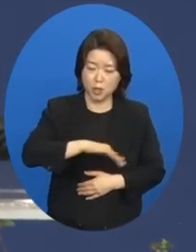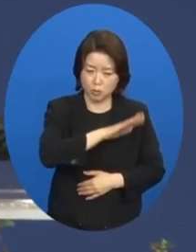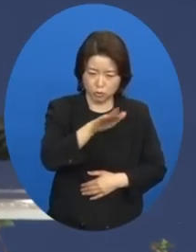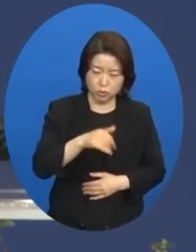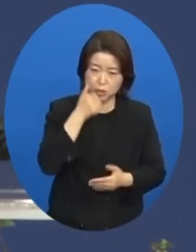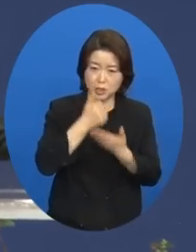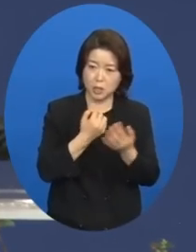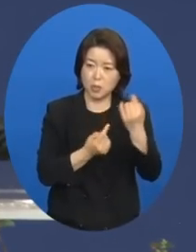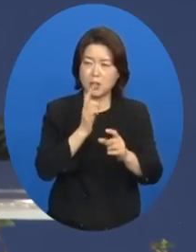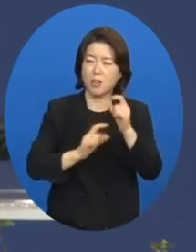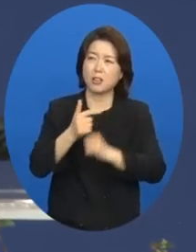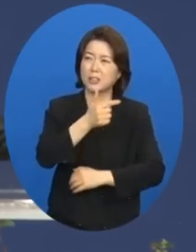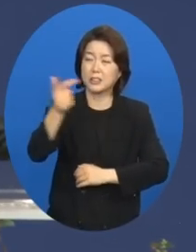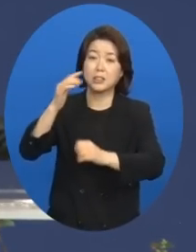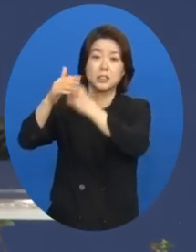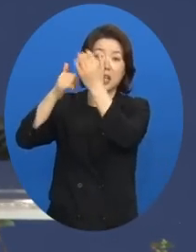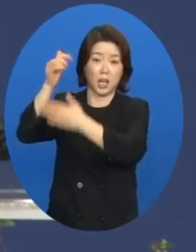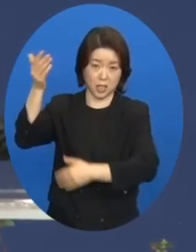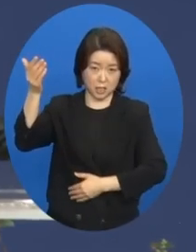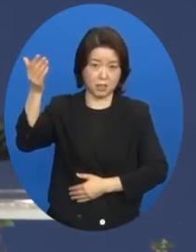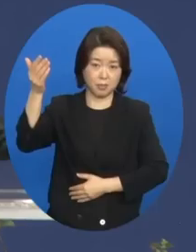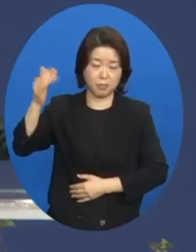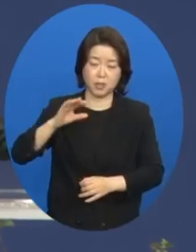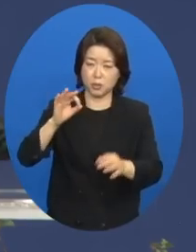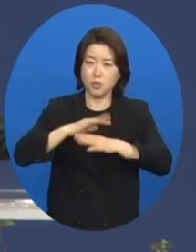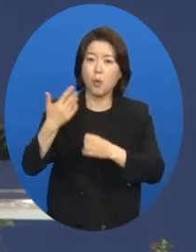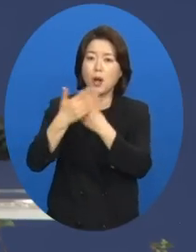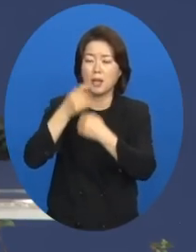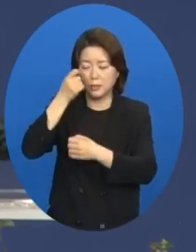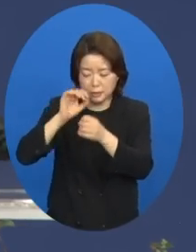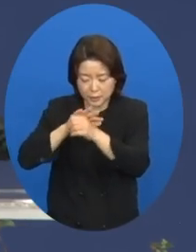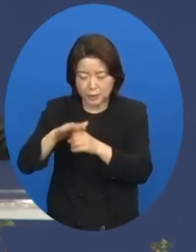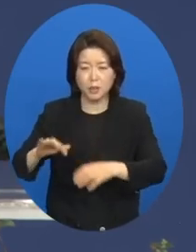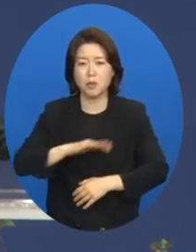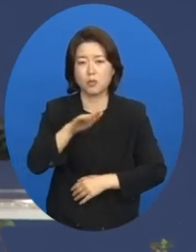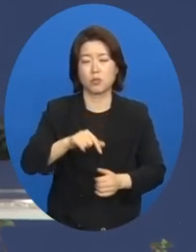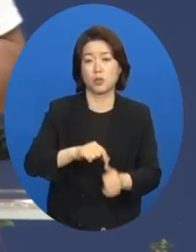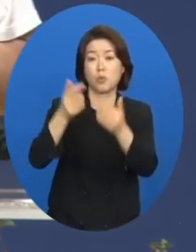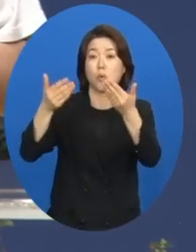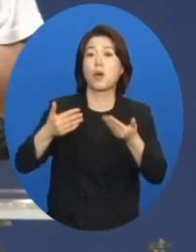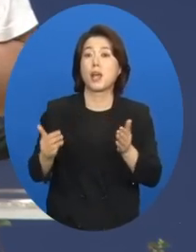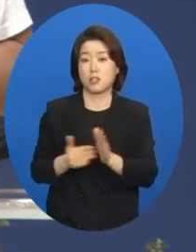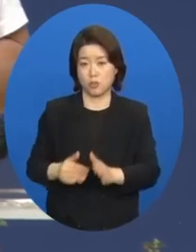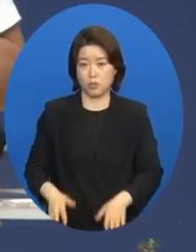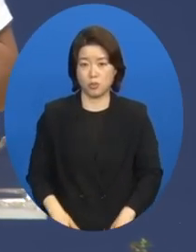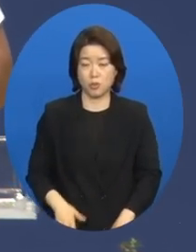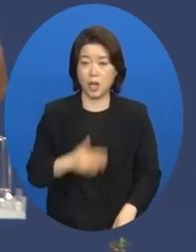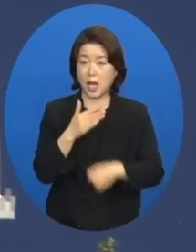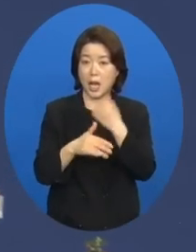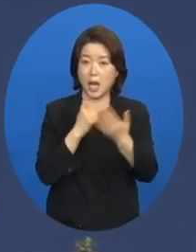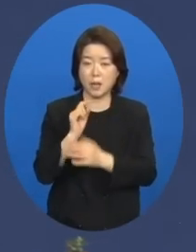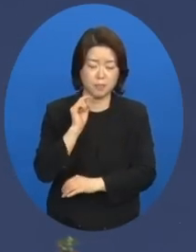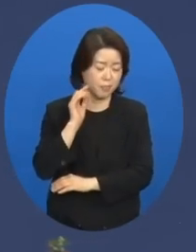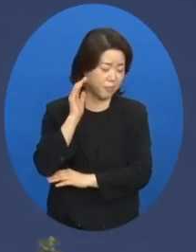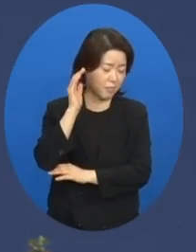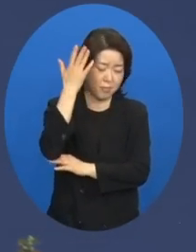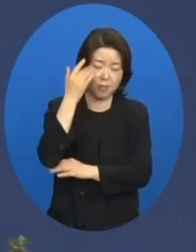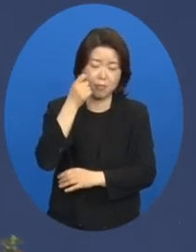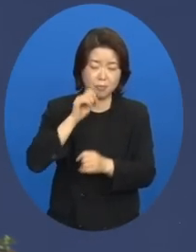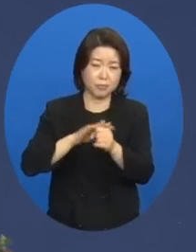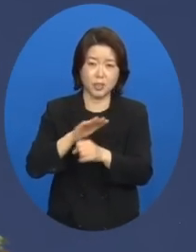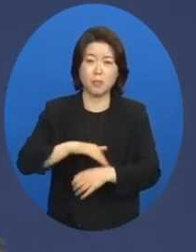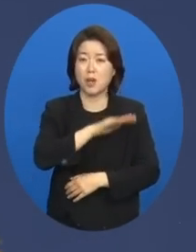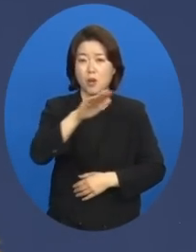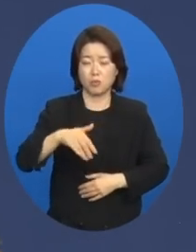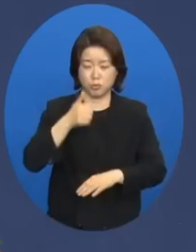더 크신 하나님 그리고 그 놀라운 은혜 자비가 우리를 구원해 주셔서 하나님의 영광스러운 자비가 끝내